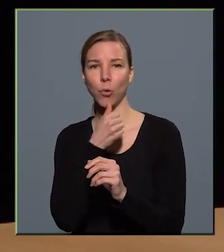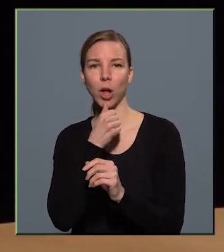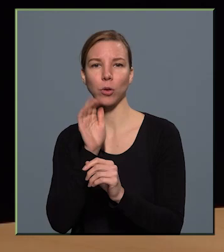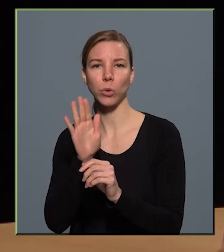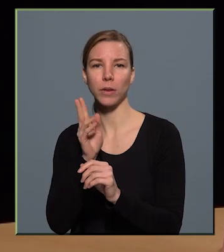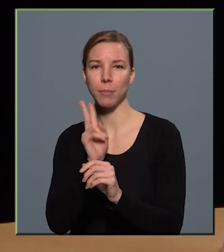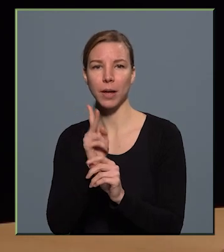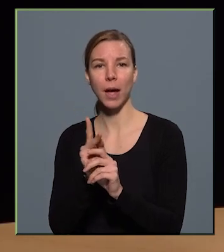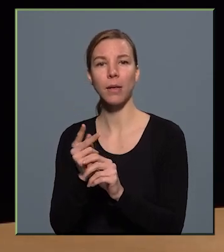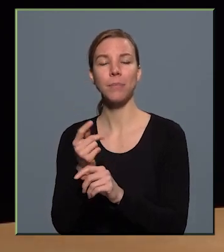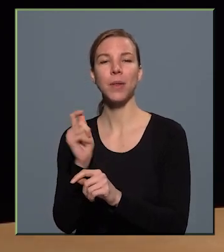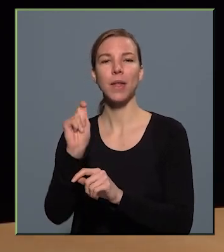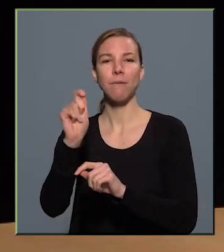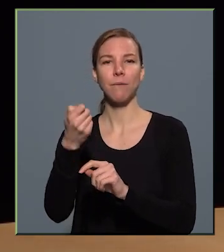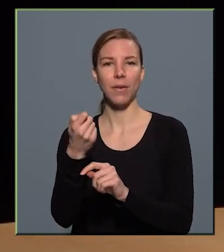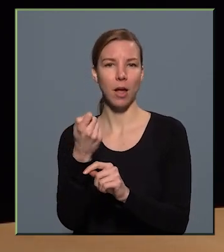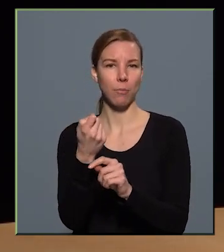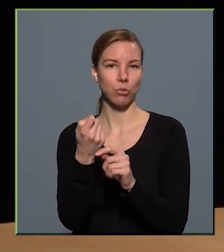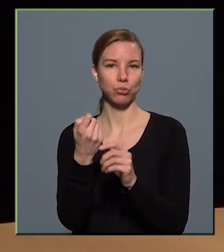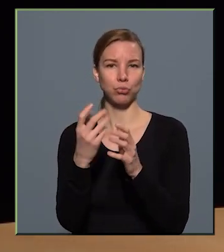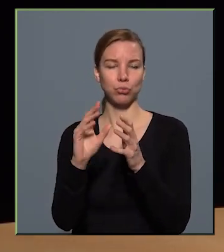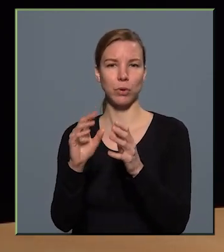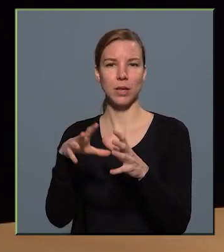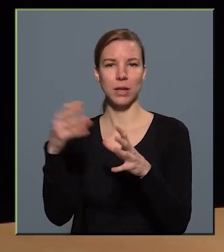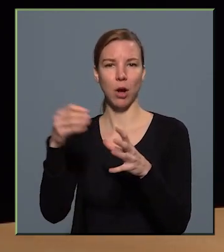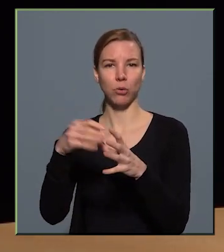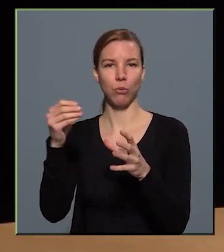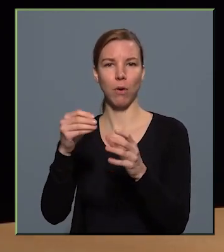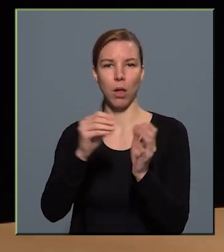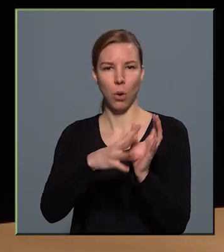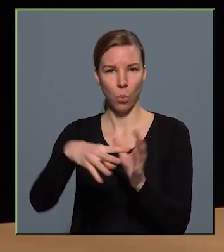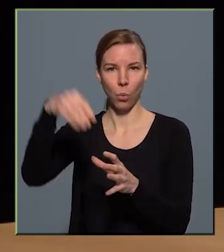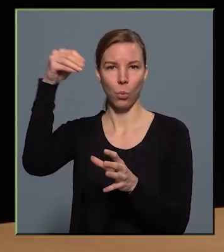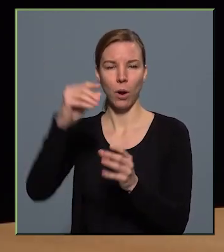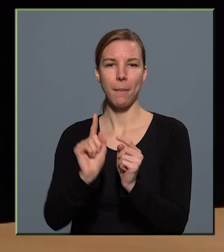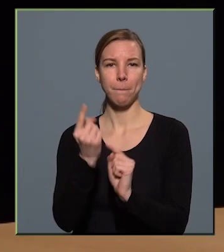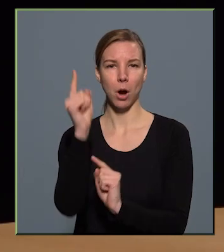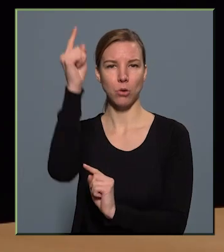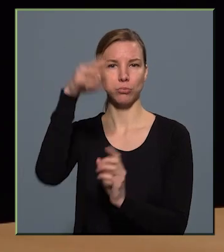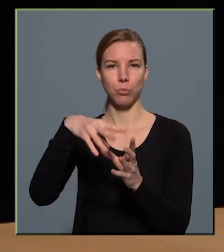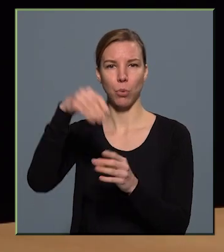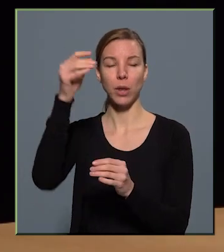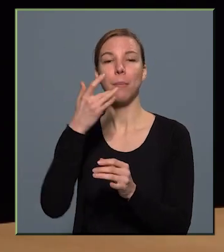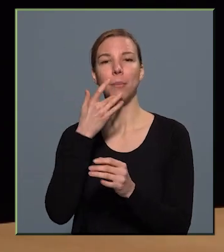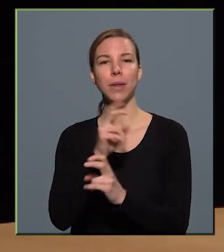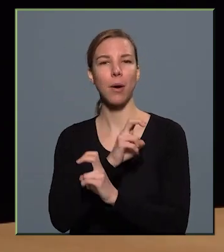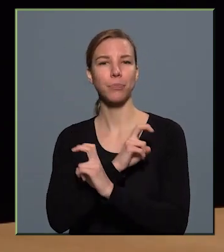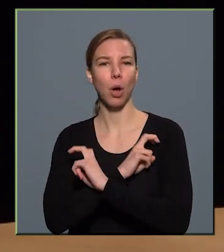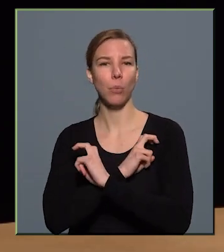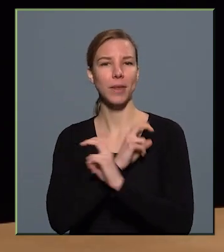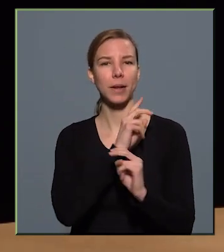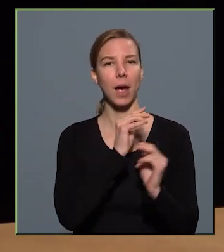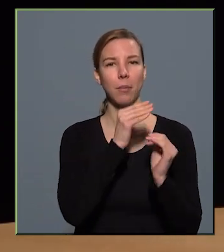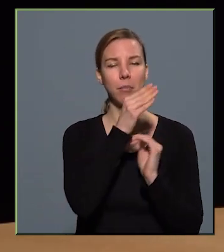villamos szivattyúkkal felszivattyúzzuk a vizet egy magas pontra, vannak csővezetékek, ha valaki Ausztriába tényleg mondjuk a Möltág-Gletscher mellett megy,